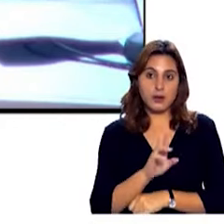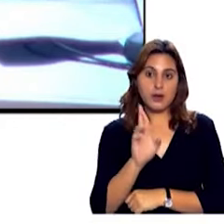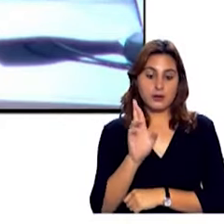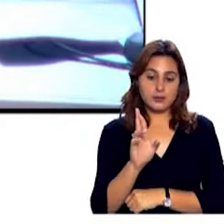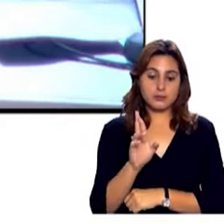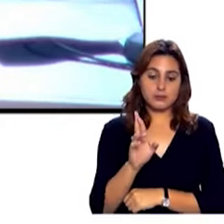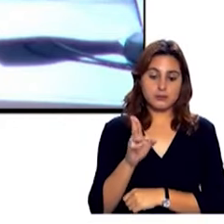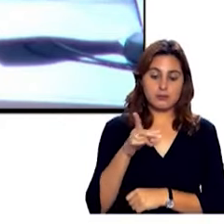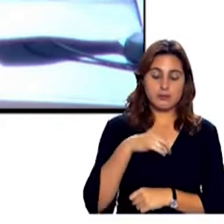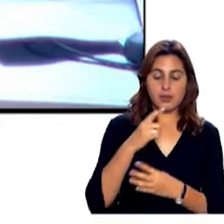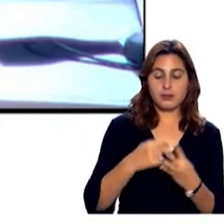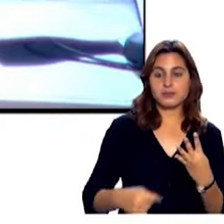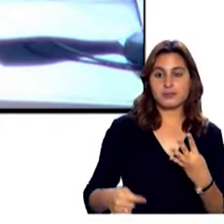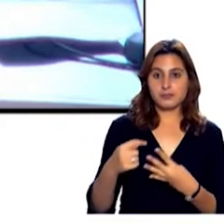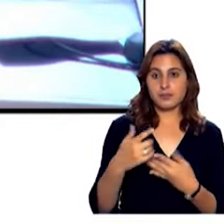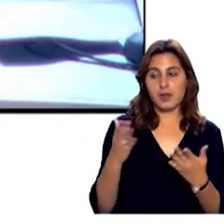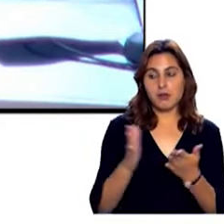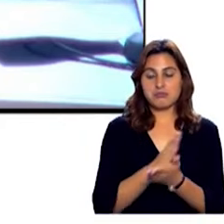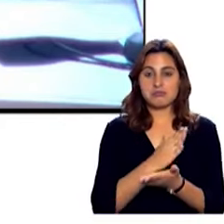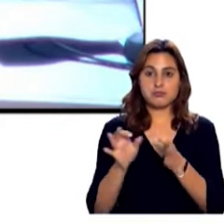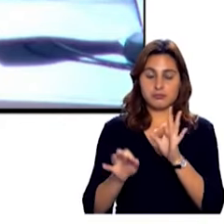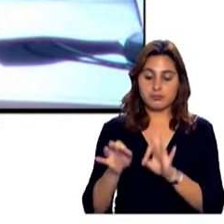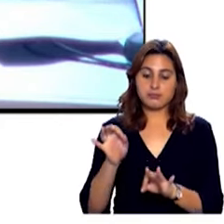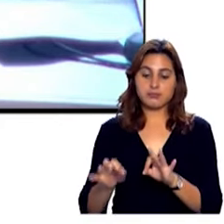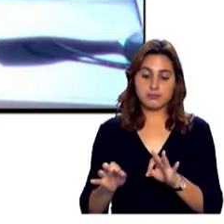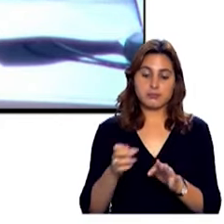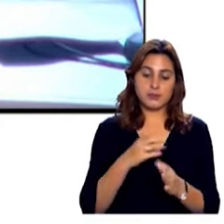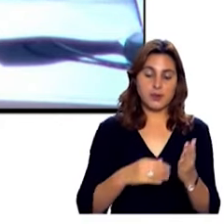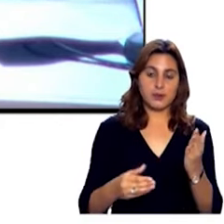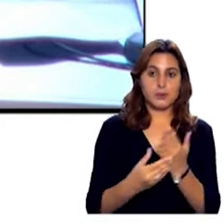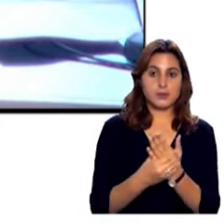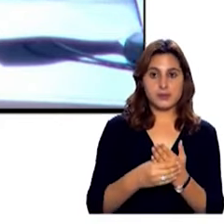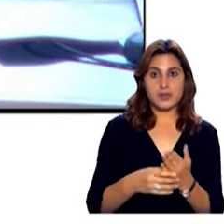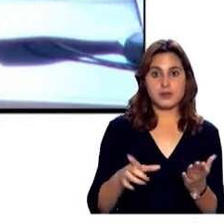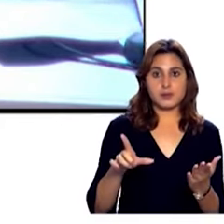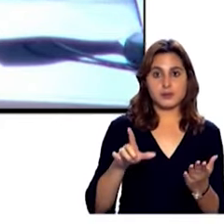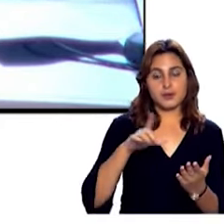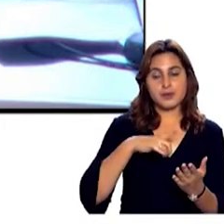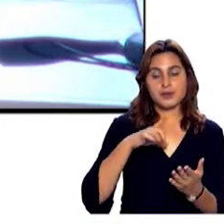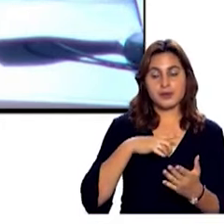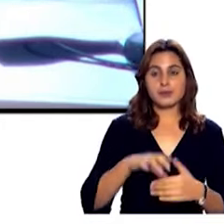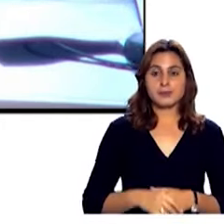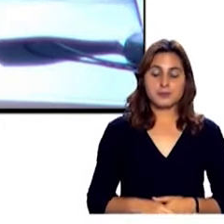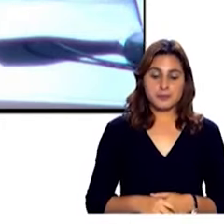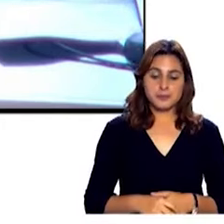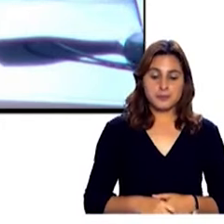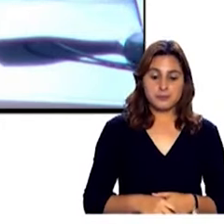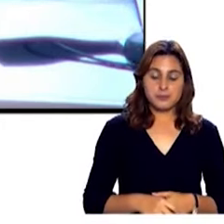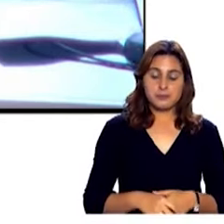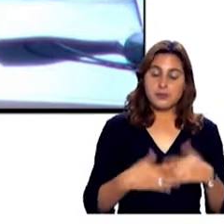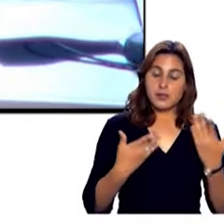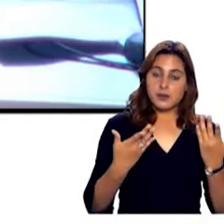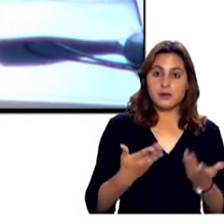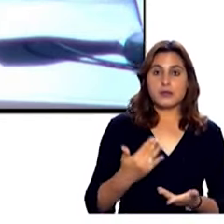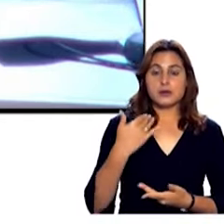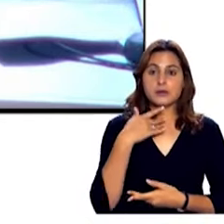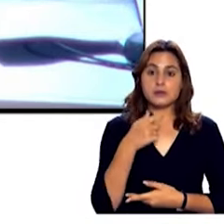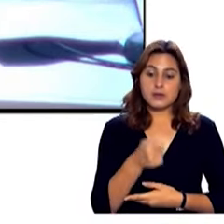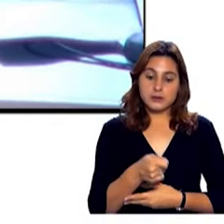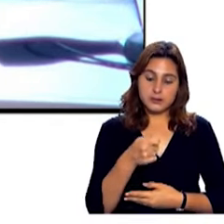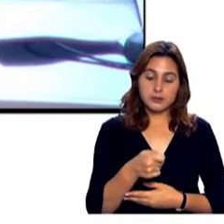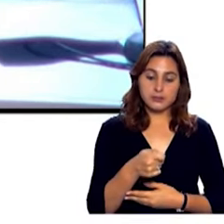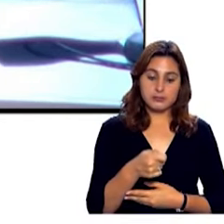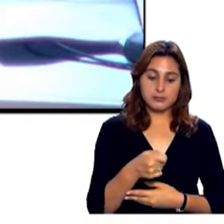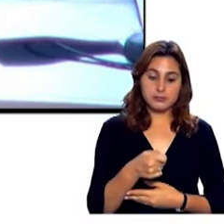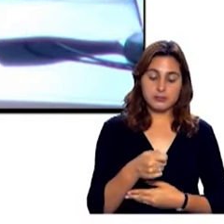ces recours là ne sont pas suffisamment contraignant Pour qu'il y ait un vrai filtrage par cette